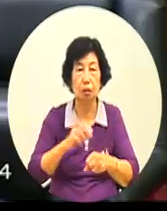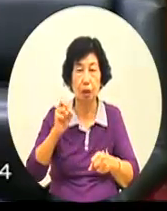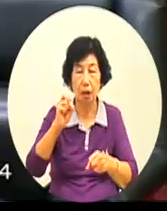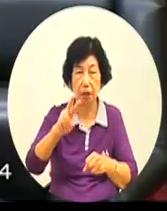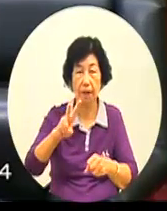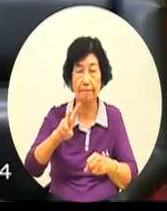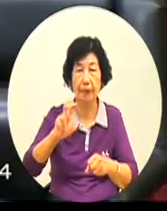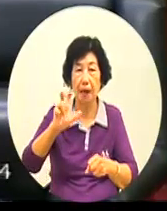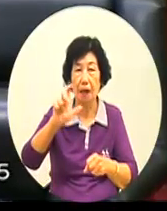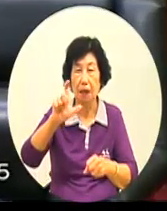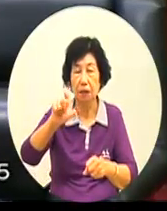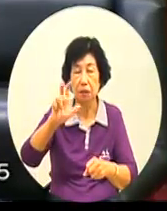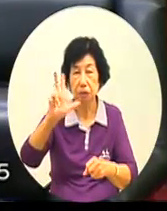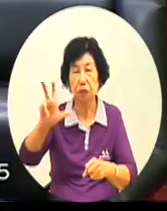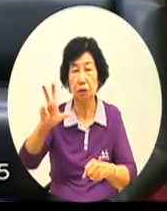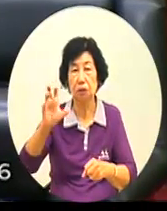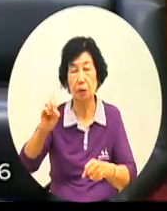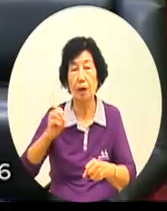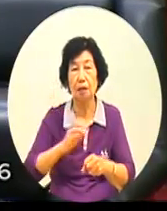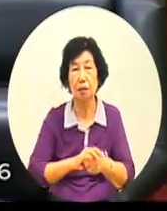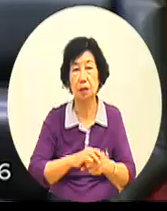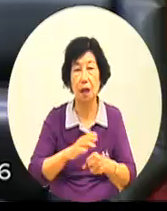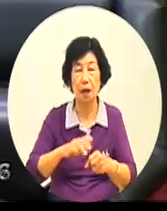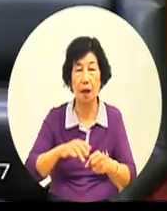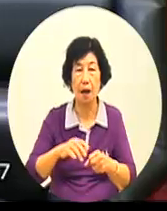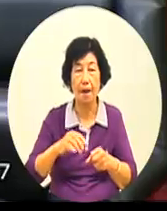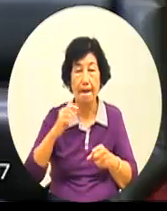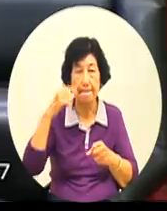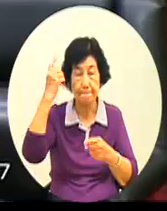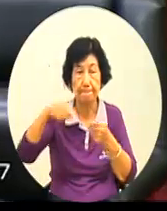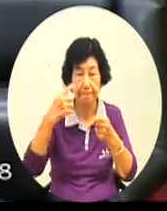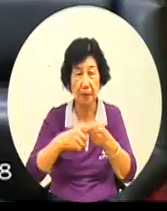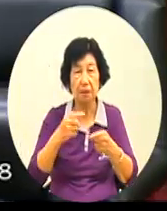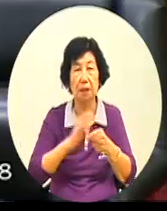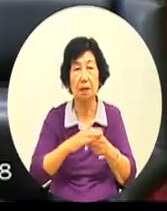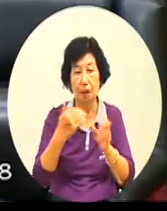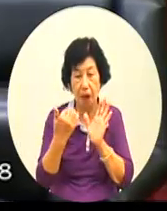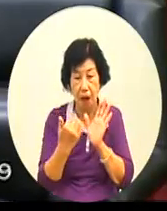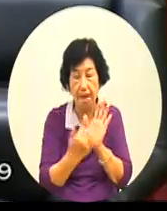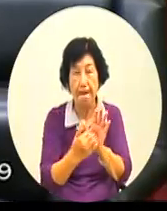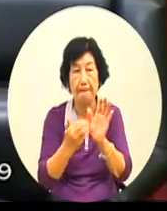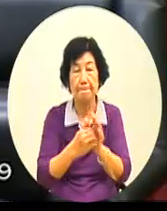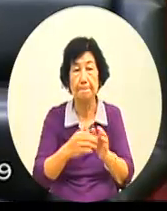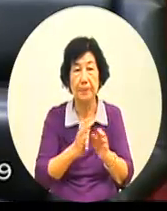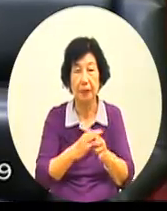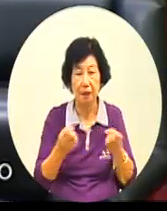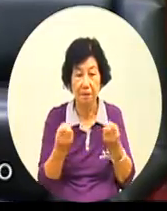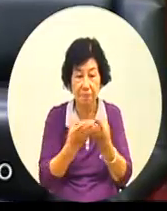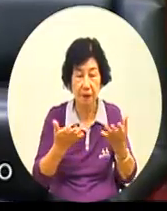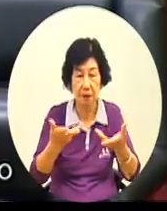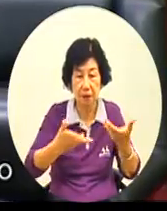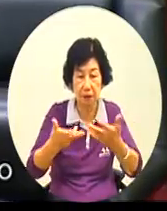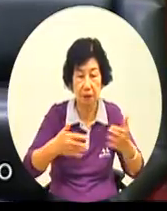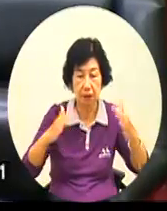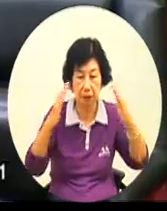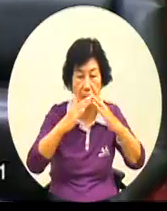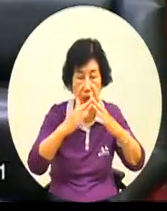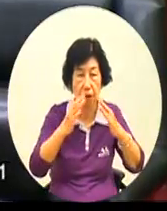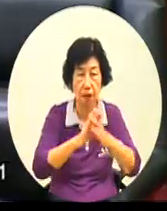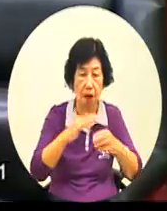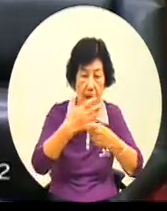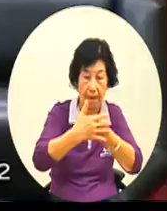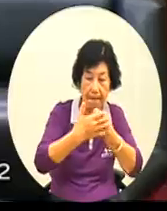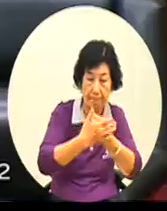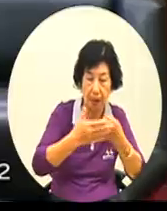的。第二个，这个避难屋的问题呢，明明是非常重要的乡亲的一个保护他们的财产安全，你们编